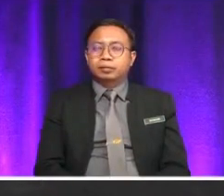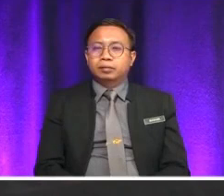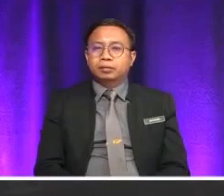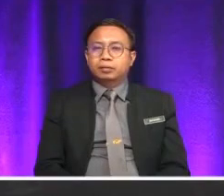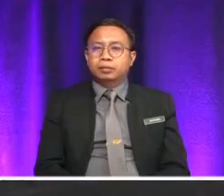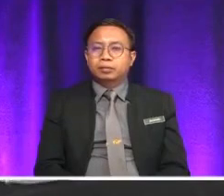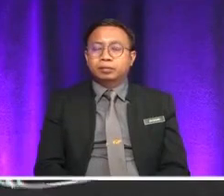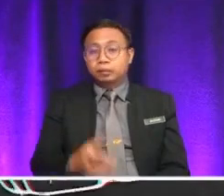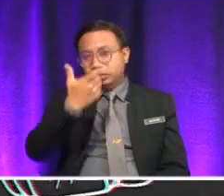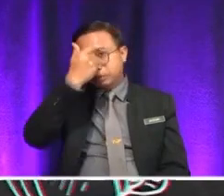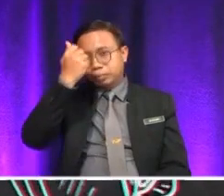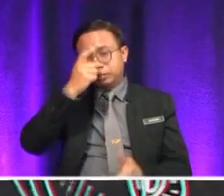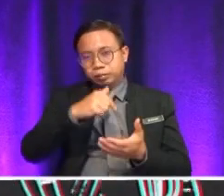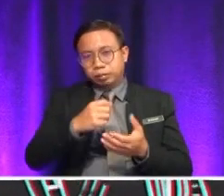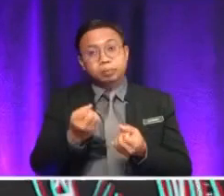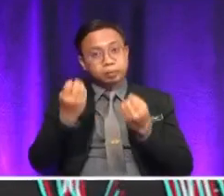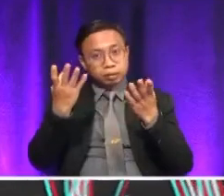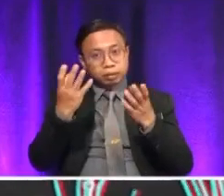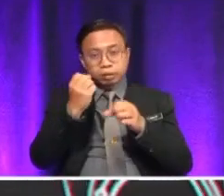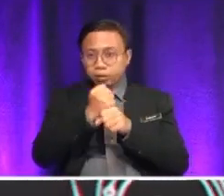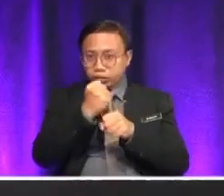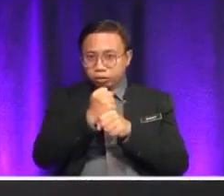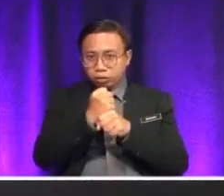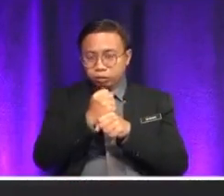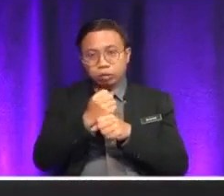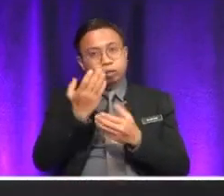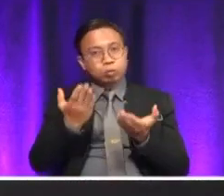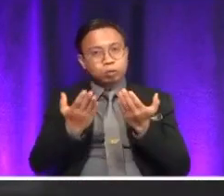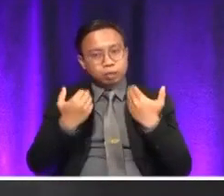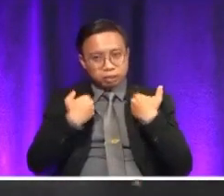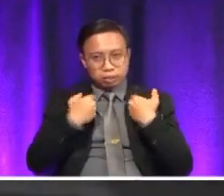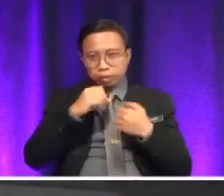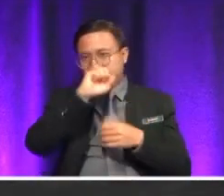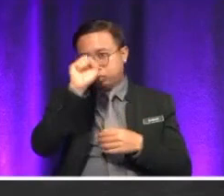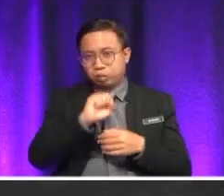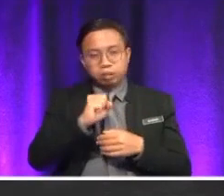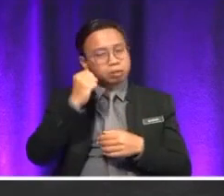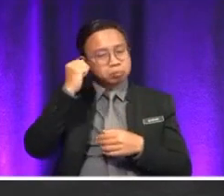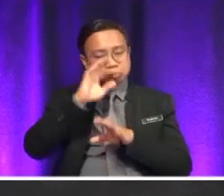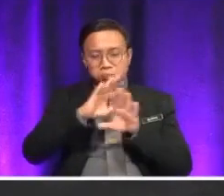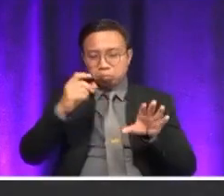tu? Banyak kerja rumah ke atau mungkin ada soalan-soalan yang awak tak faham ke? Ya.